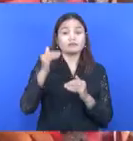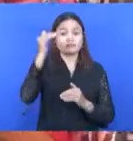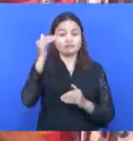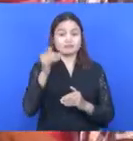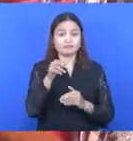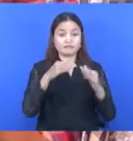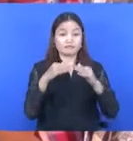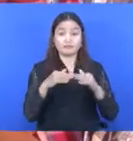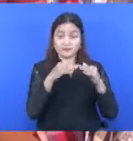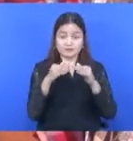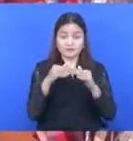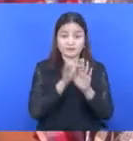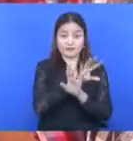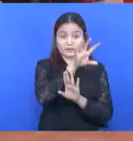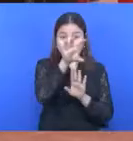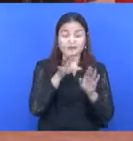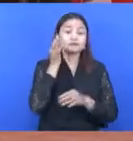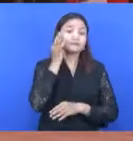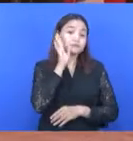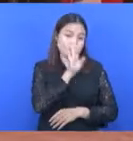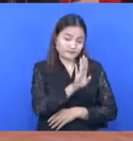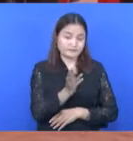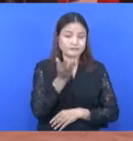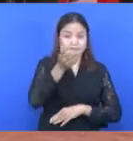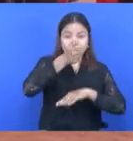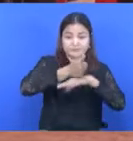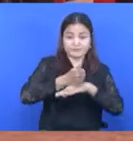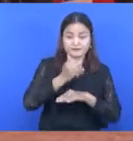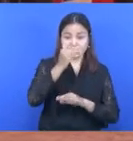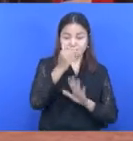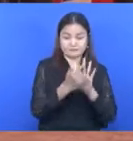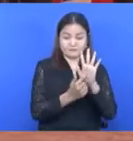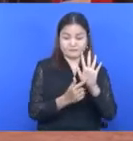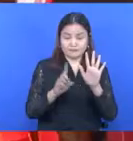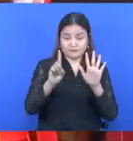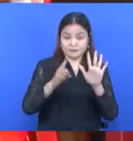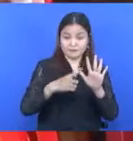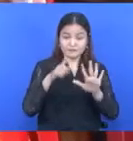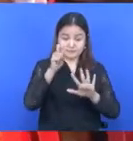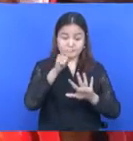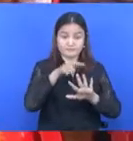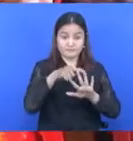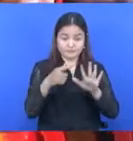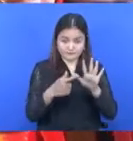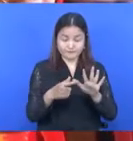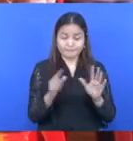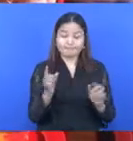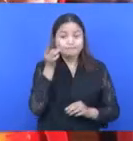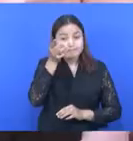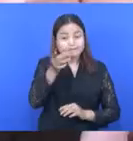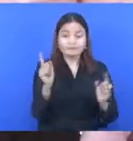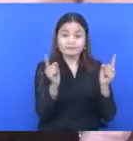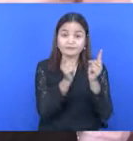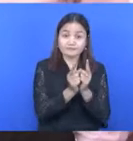ស្រុកមេមត់ខេត្តត្បូងឃ្មុំផងដែរអាដាមអបានាយករដ្ឋមន្ត្រីជាសភារាបានបញ្ជាក់ឲ្យដឹងទៀតថាការជួបជុំគ្នារៀបចំពិ